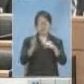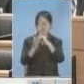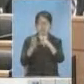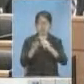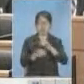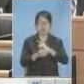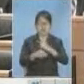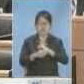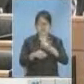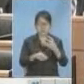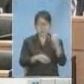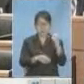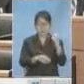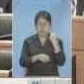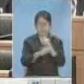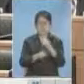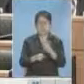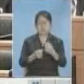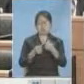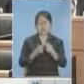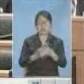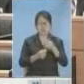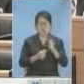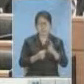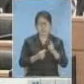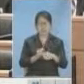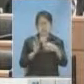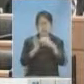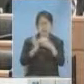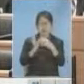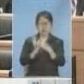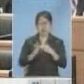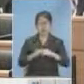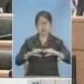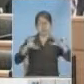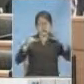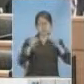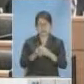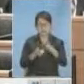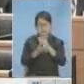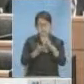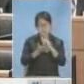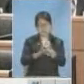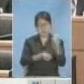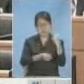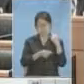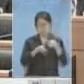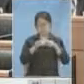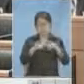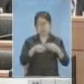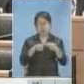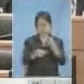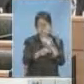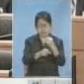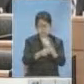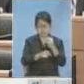านเพราะว่าส่วนกลางรัฐนั้นไม่ได้กระจายอำนาจจริงหลายคนนะครับก็ได้อภิปรายไปในเรื่องของ